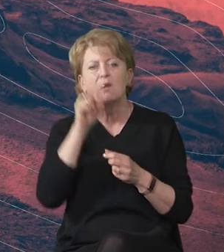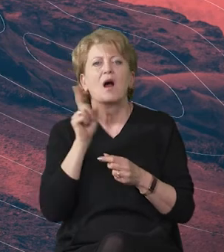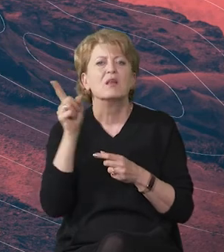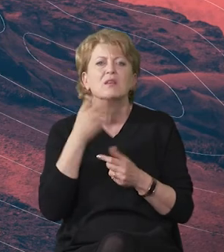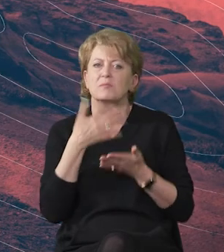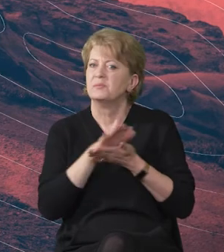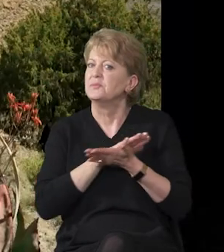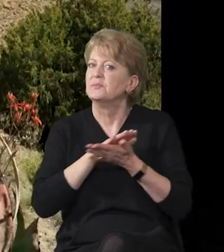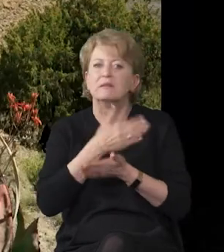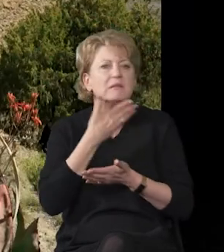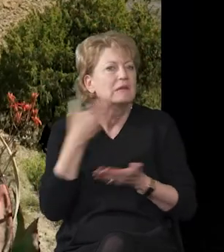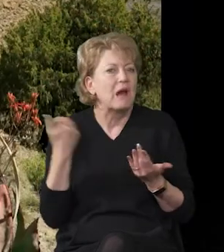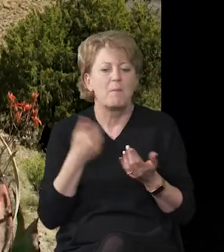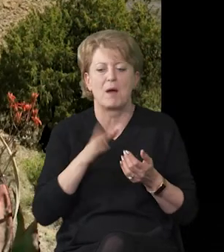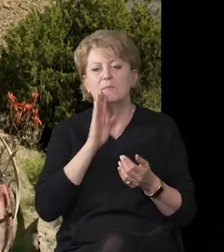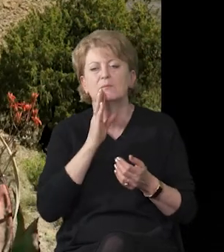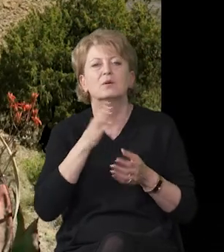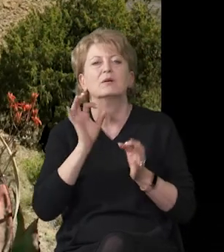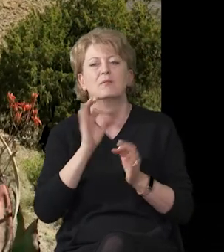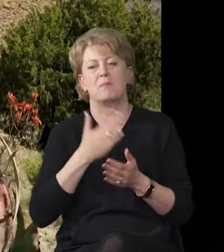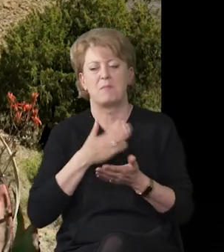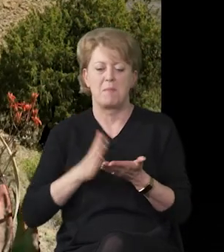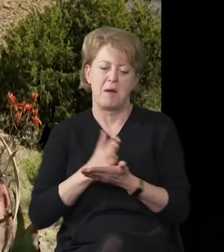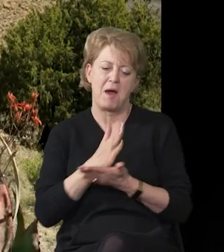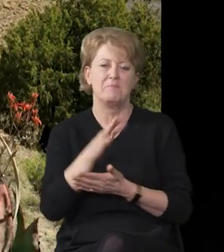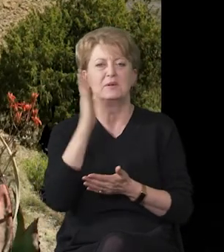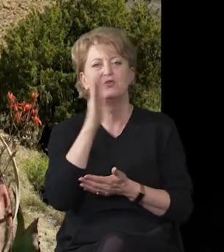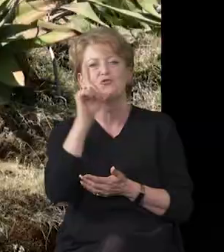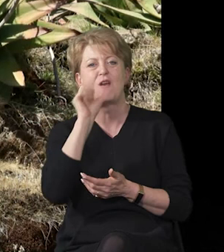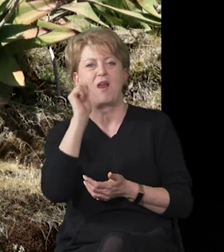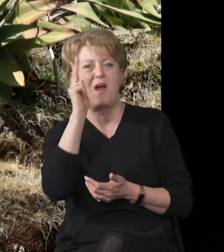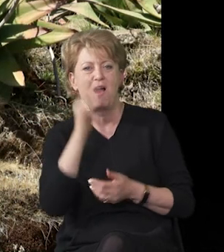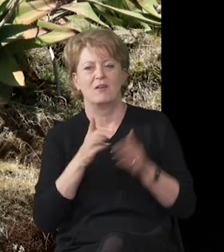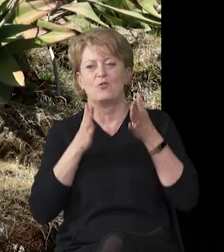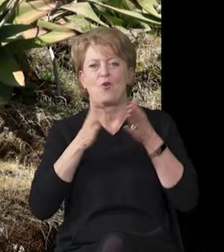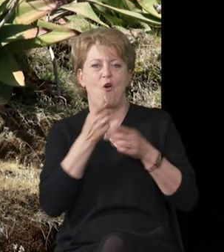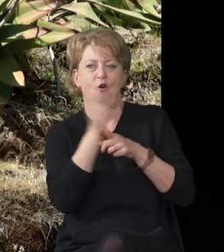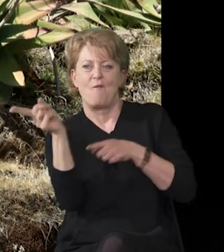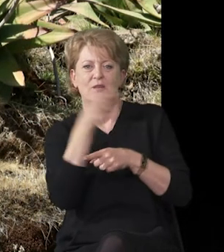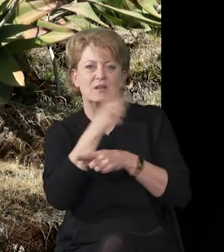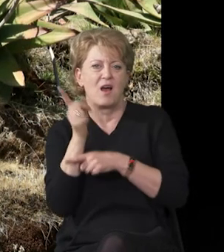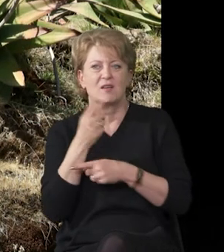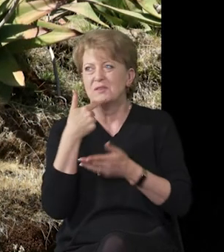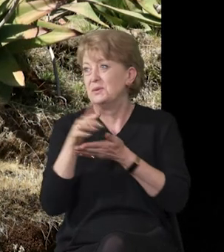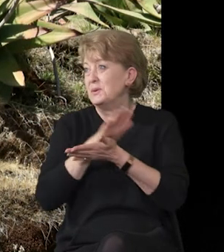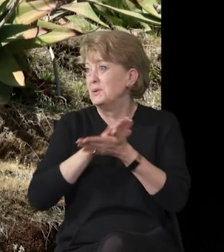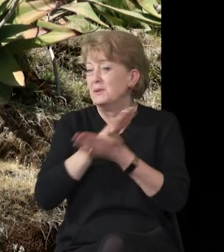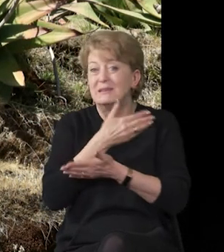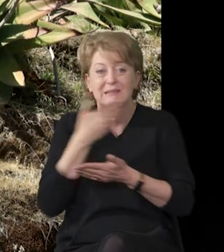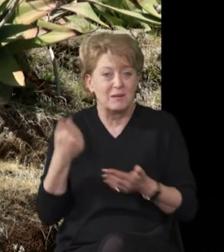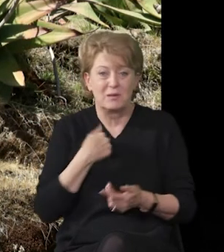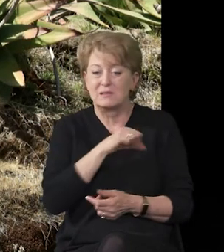ma drogowskazów, nie ma nawet map, którymi można by się posługiwać. Ja próbowałem dojść w kierunku